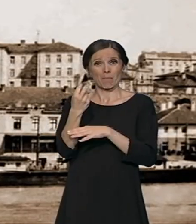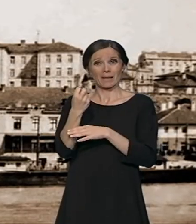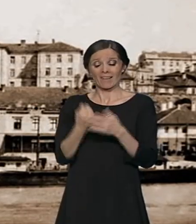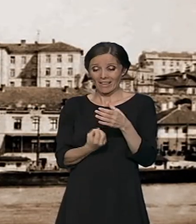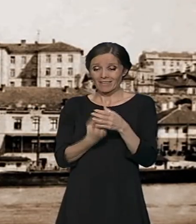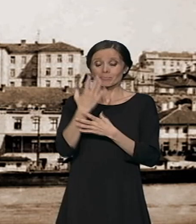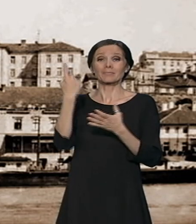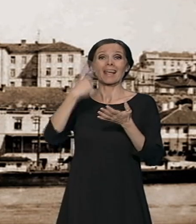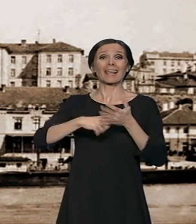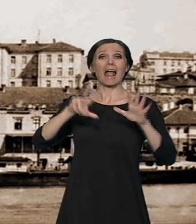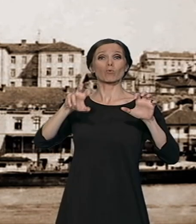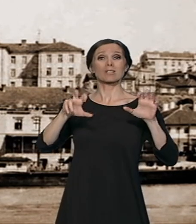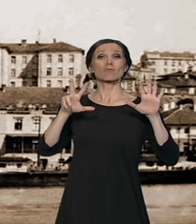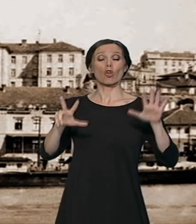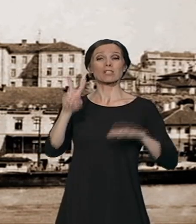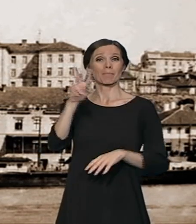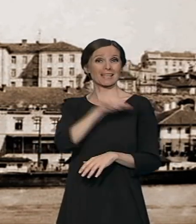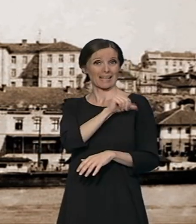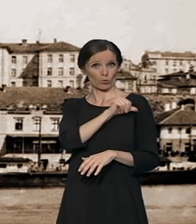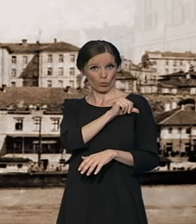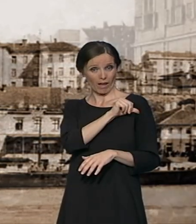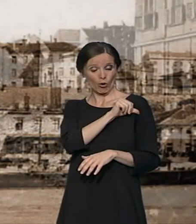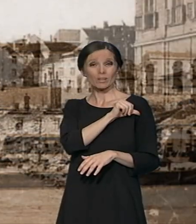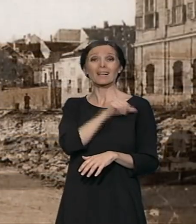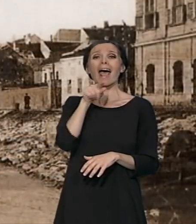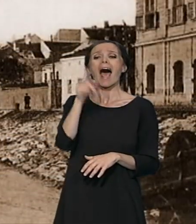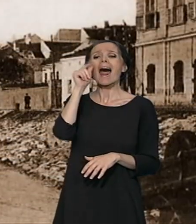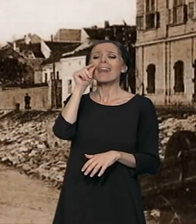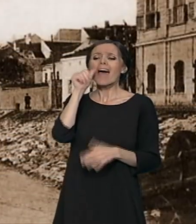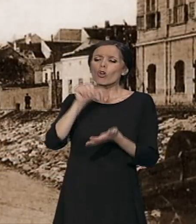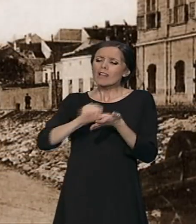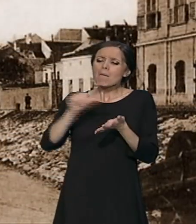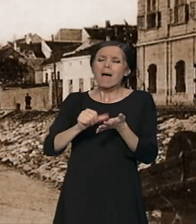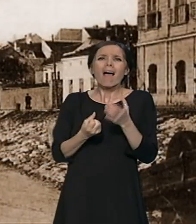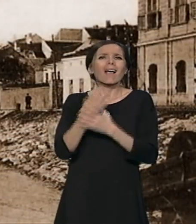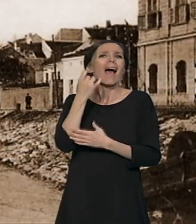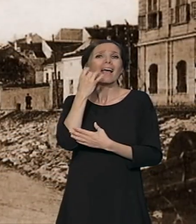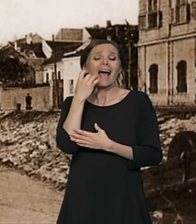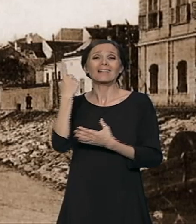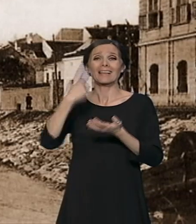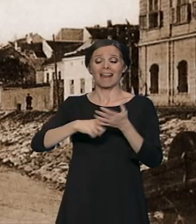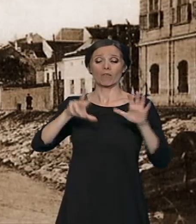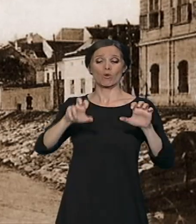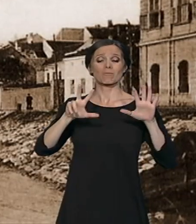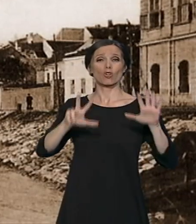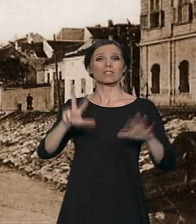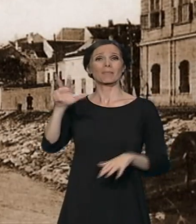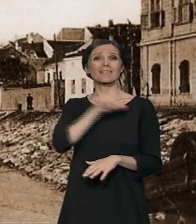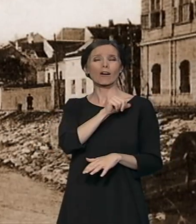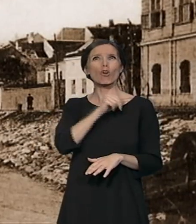1882. a Narodna banka sledeće godine. 8 decenija od početka ustanka.